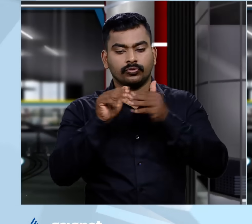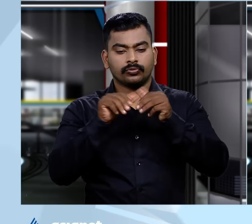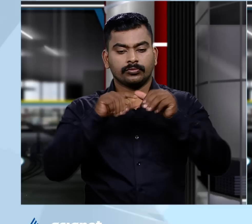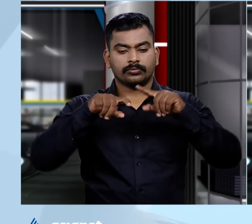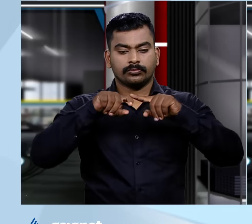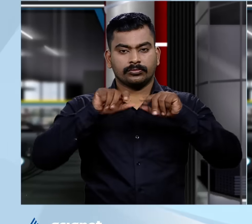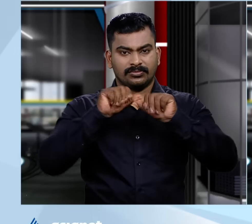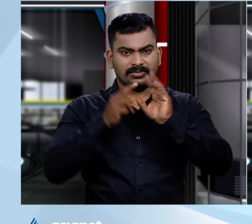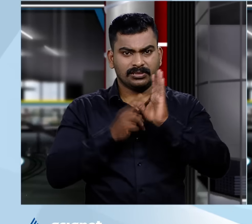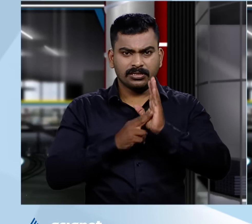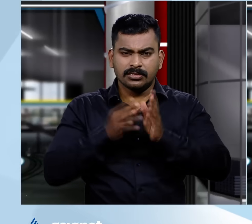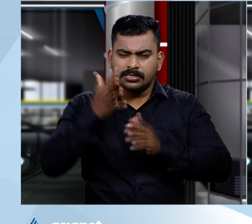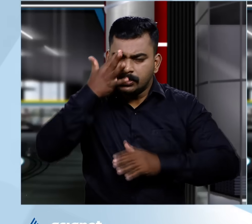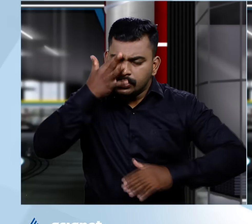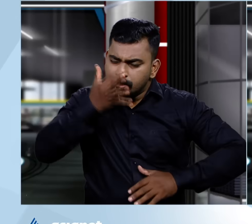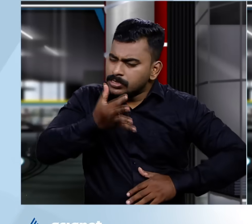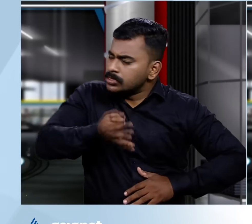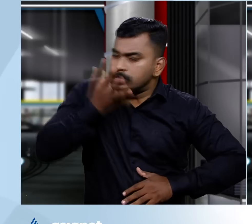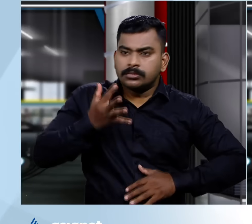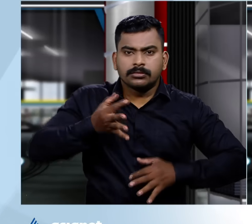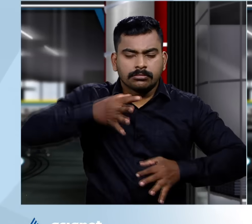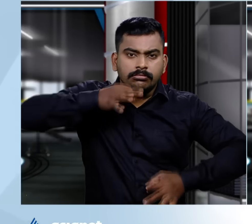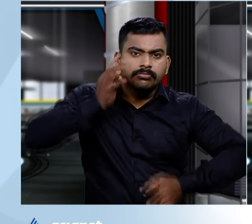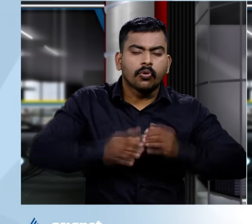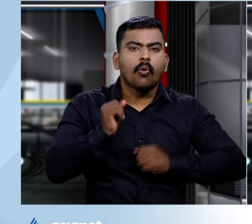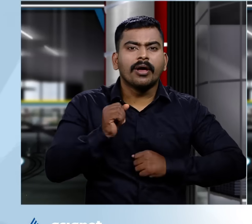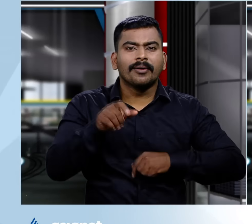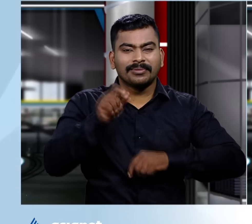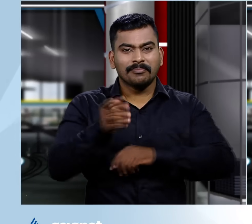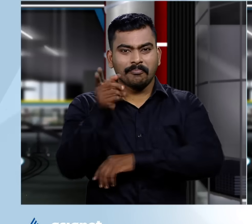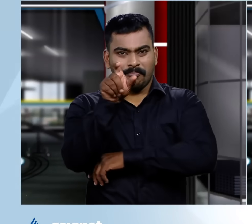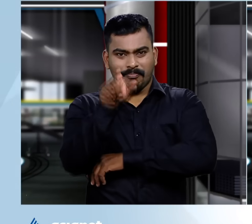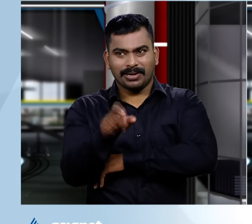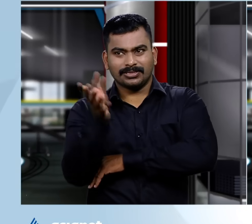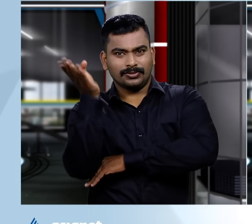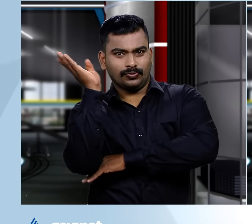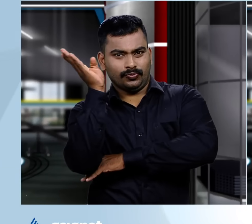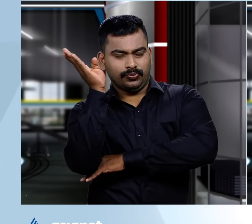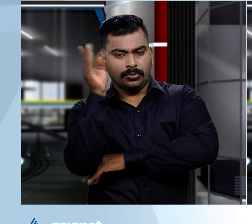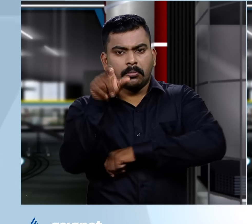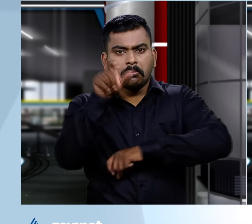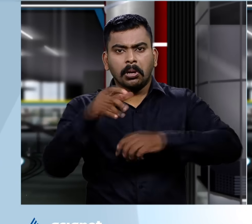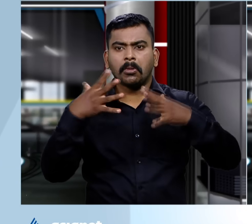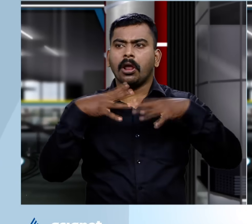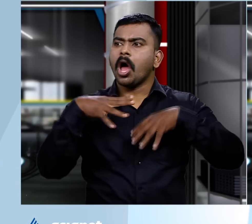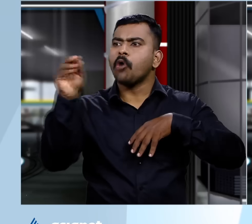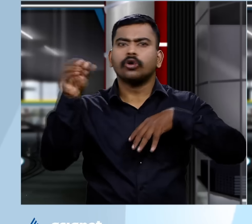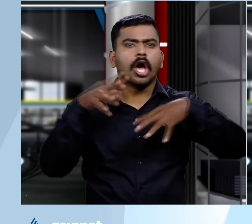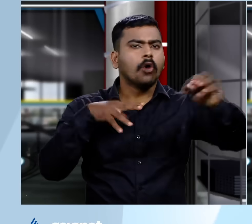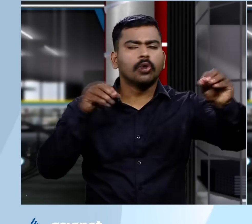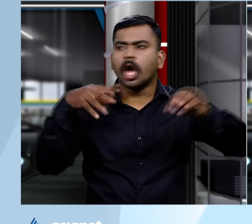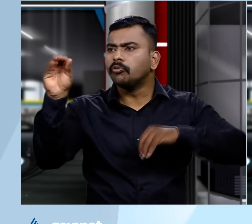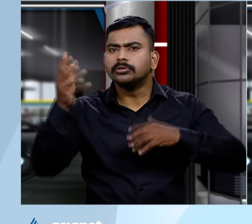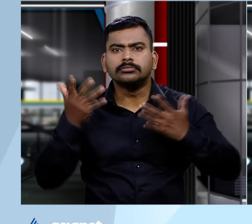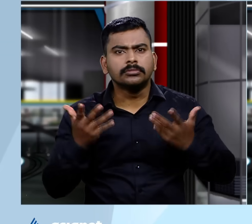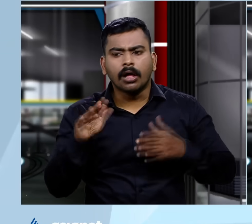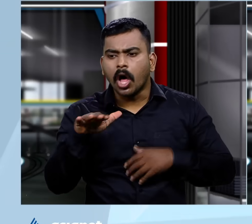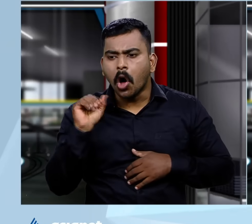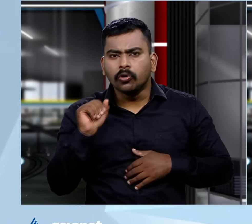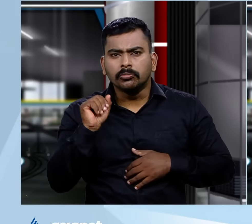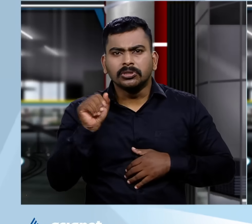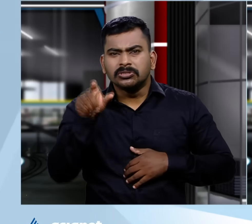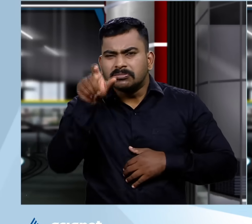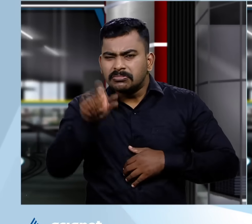സദസ് വിട്ടതാണ് KPCC അധ്യക്ഷനെ പ്രകോപിപ്പിച്ചത്. തുടർന്ന് രണ്ടു തവണ സുധാകരൻ പ്രവർത്തകരോട് ദേഷ്യപ്പെട്ടു. പ്രവർത്തകർ പോയതോടെ